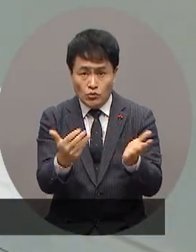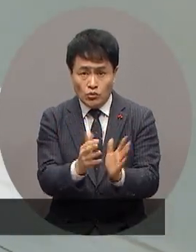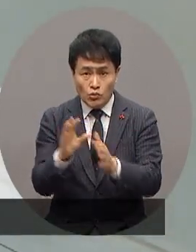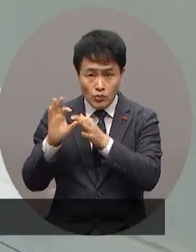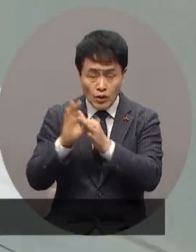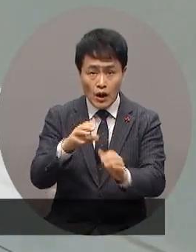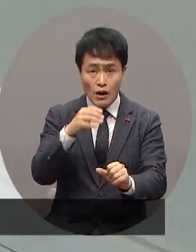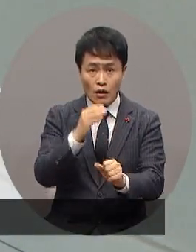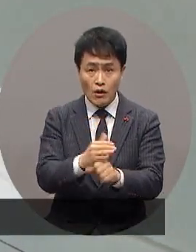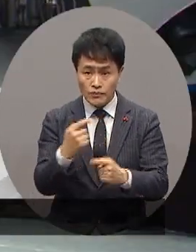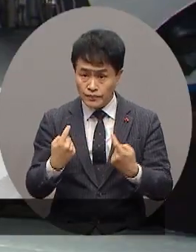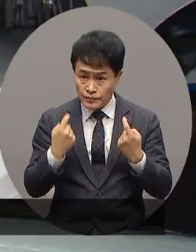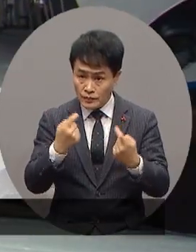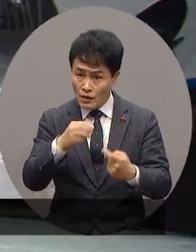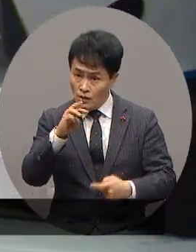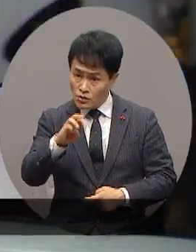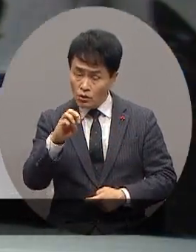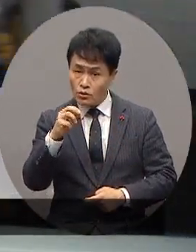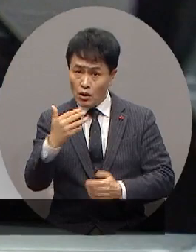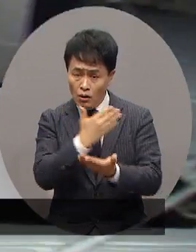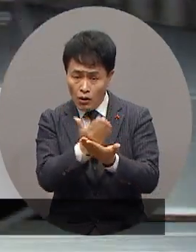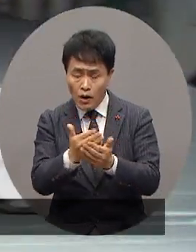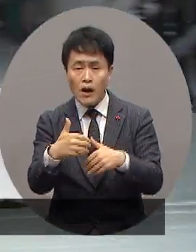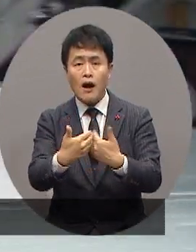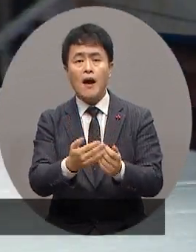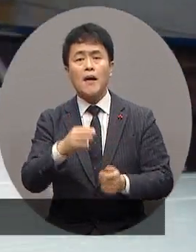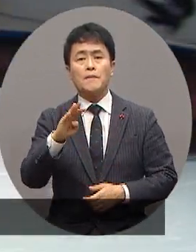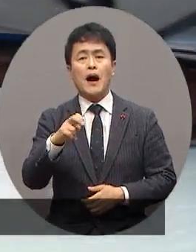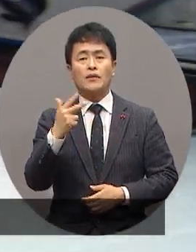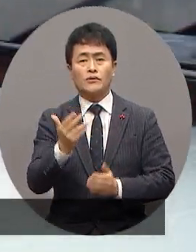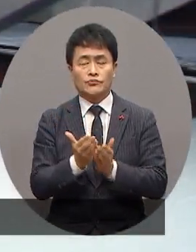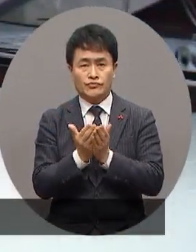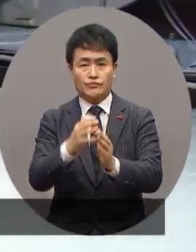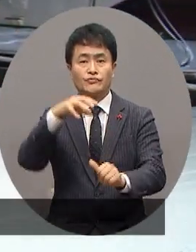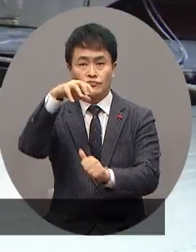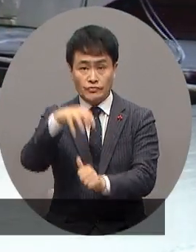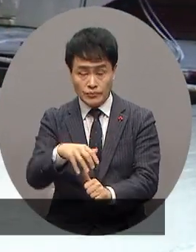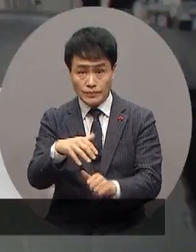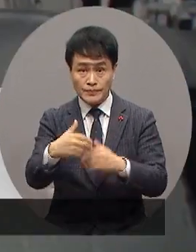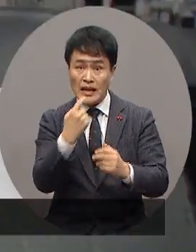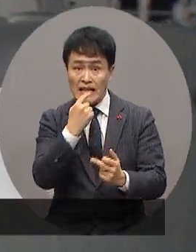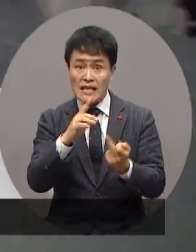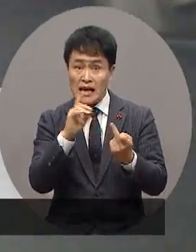이어져 여객선은 38개 항로 46척의 운항이 중단됐으며